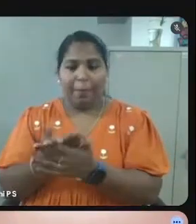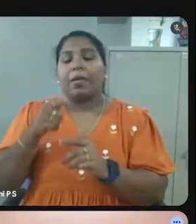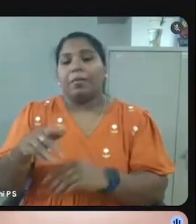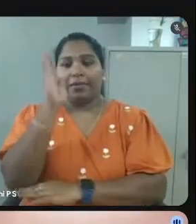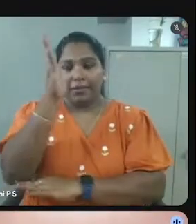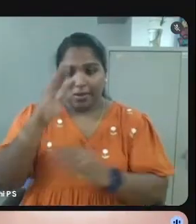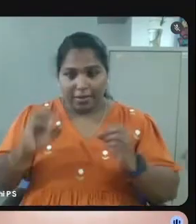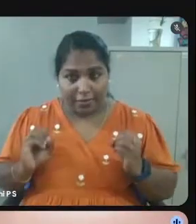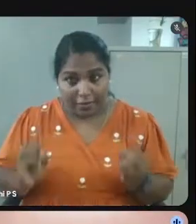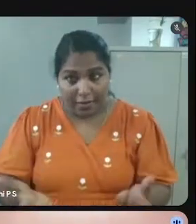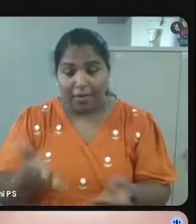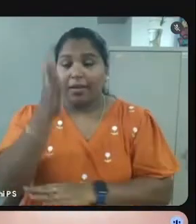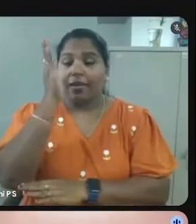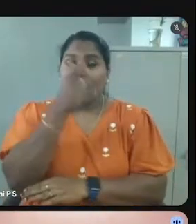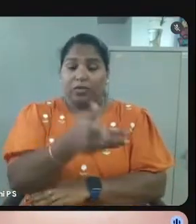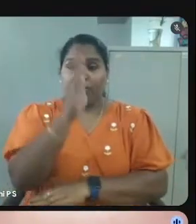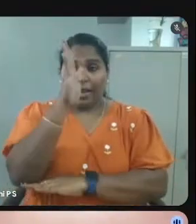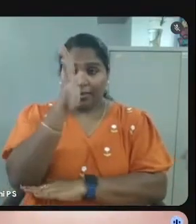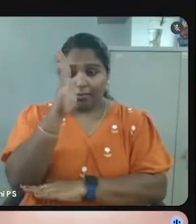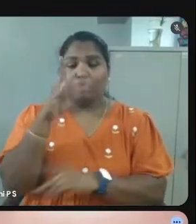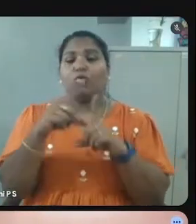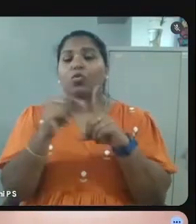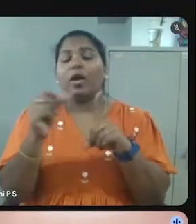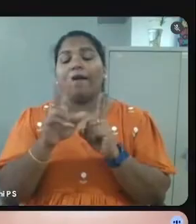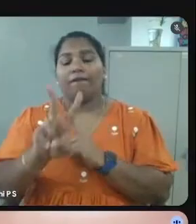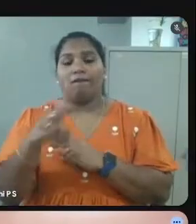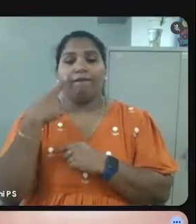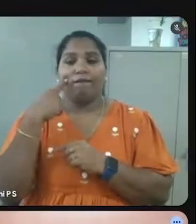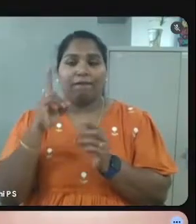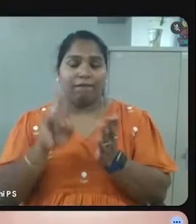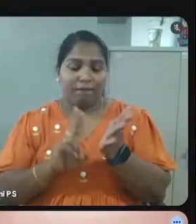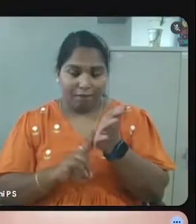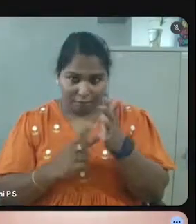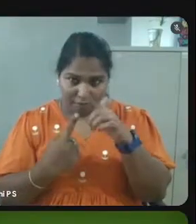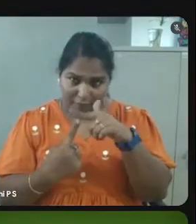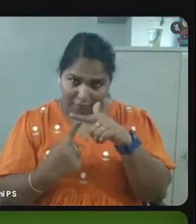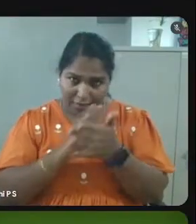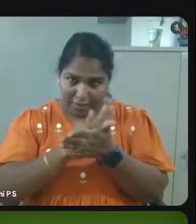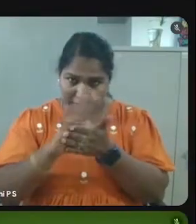കടക്കുകയാണ്. സെഷൻ കൈകാര്യം ചെയ്യുന്നതിനായി ഡോക്ടർ വിനീത് ഡാനി ജോസ് ക്ഷണിക്കുന്നു.